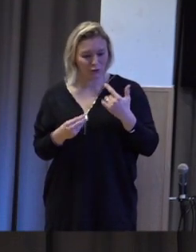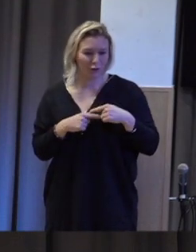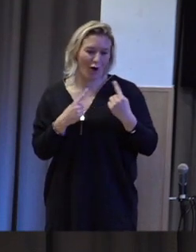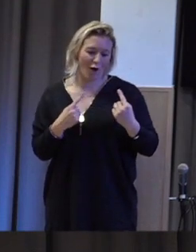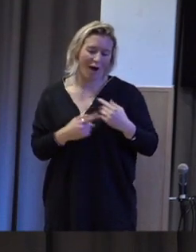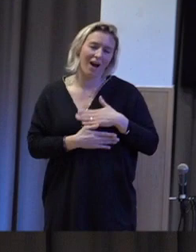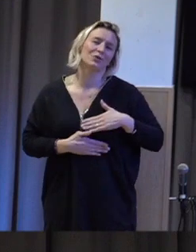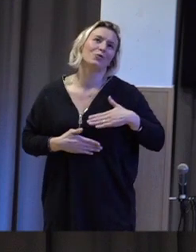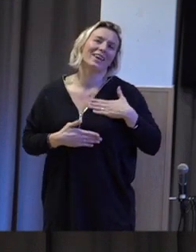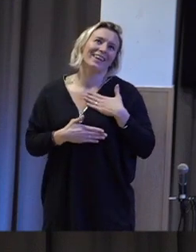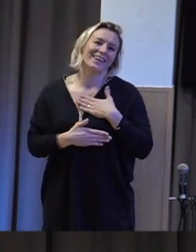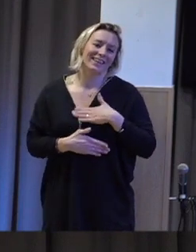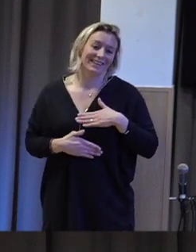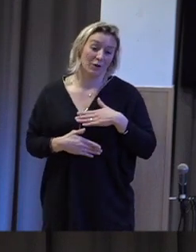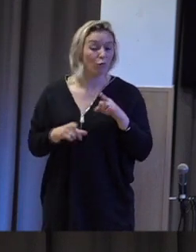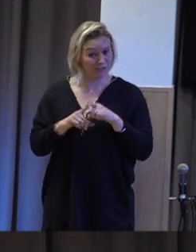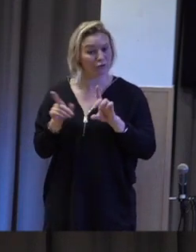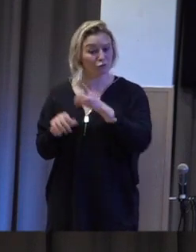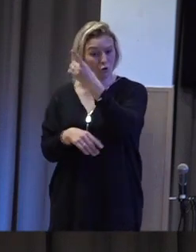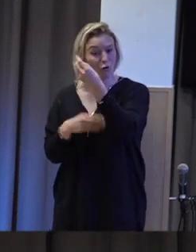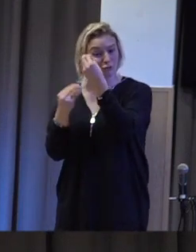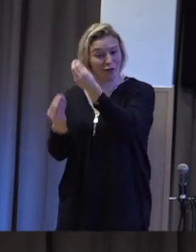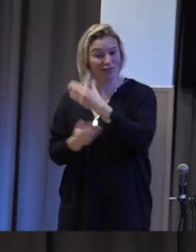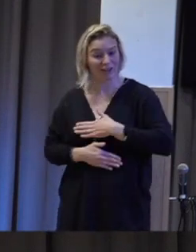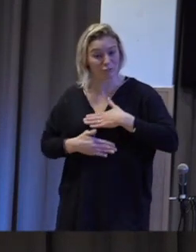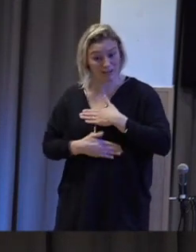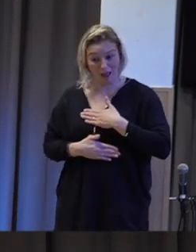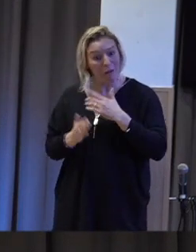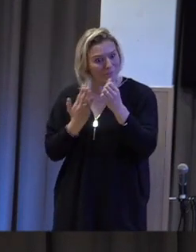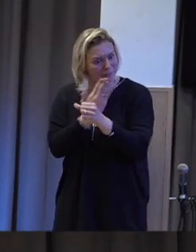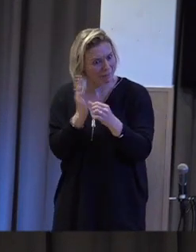Et même qu'il réjouit aussi celui de Dieu. C'est écrit dans la Bible. Hein?